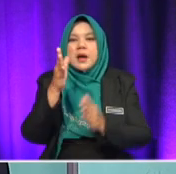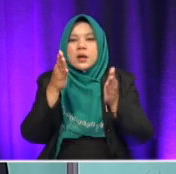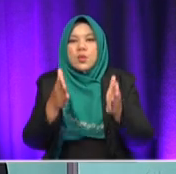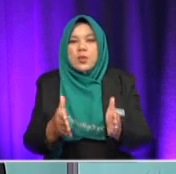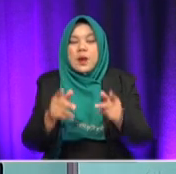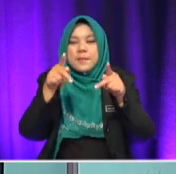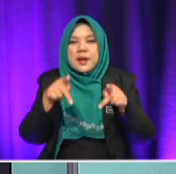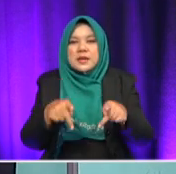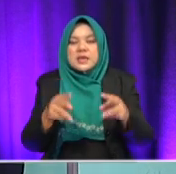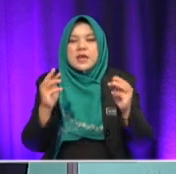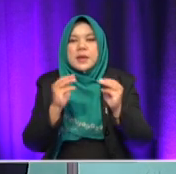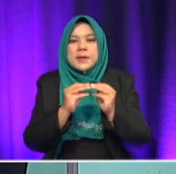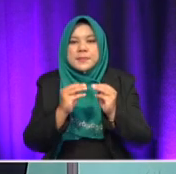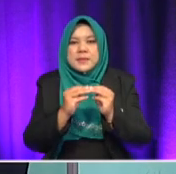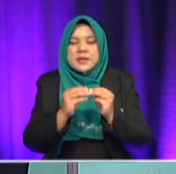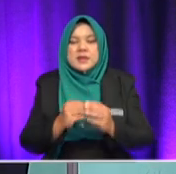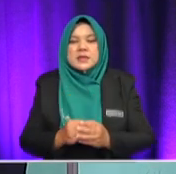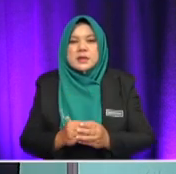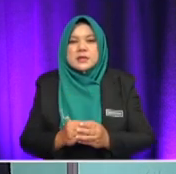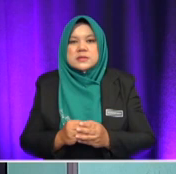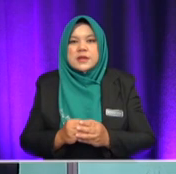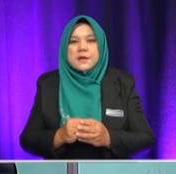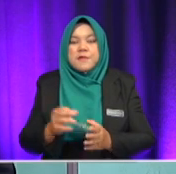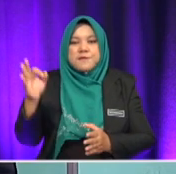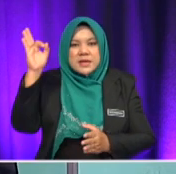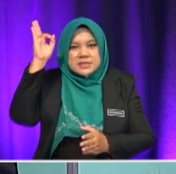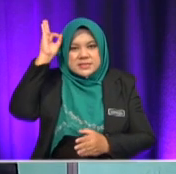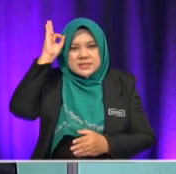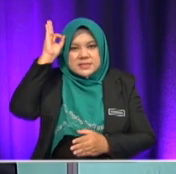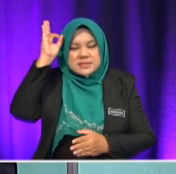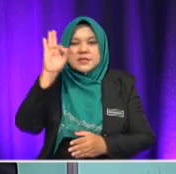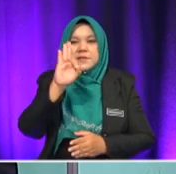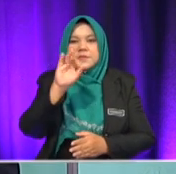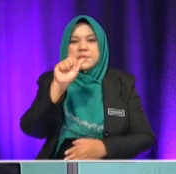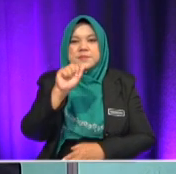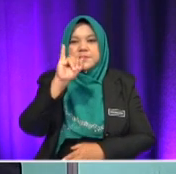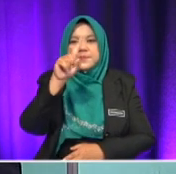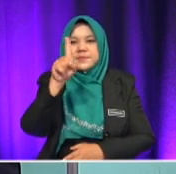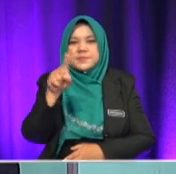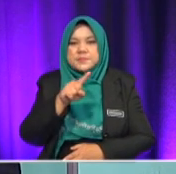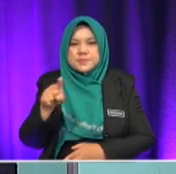dalam gua gemik yaitu yang pertama Muhammad Faiz lambai tanya Rizki Faiz